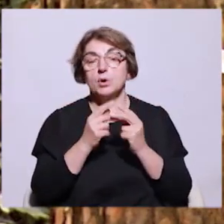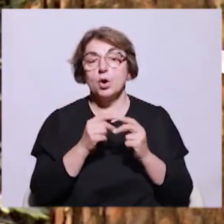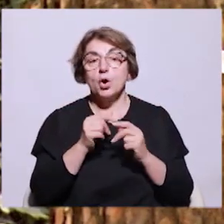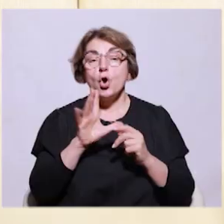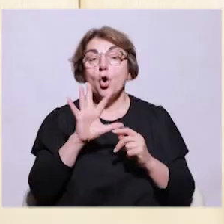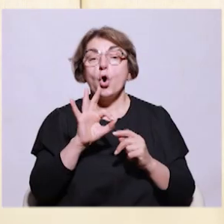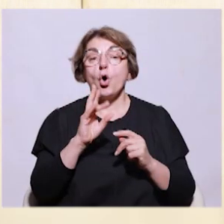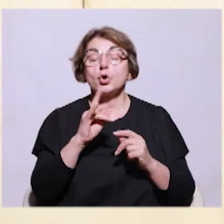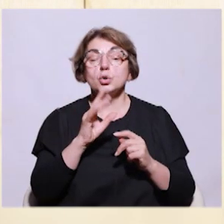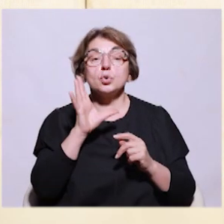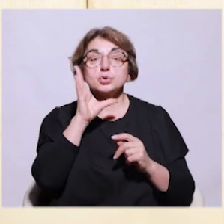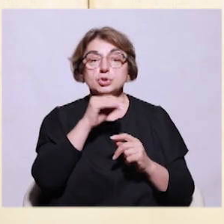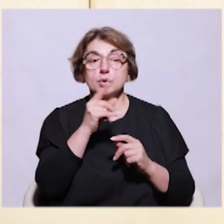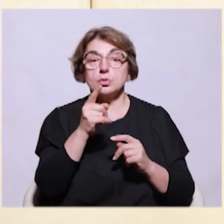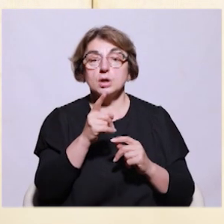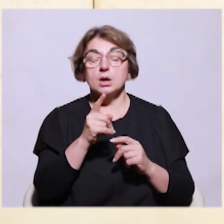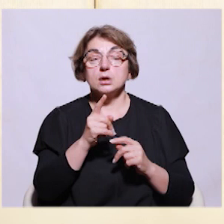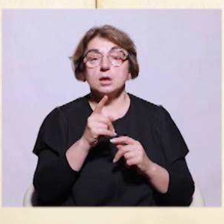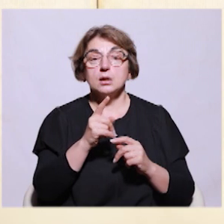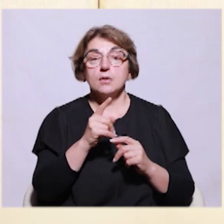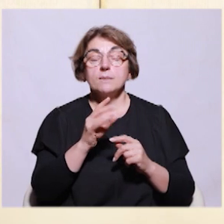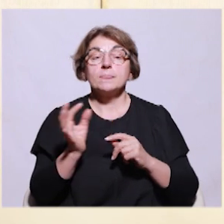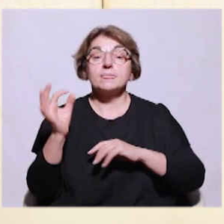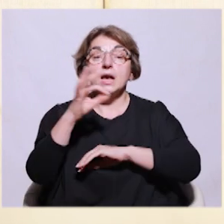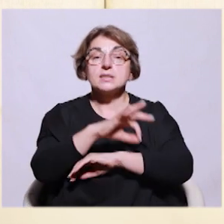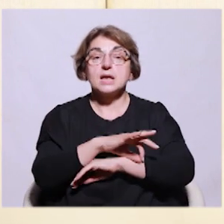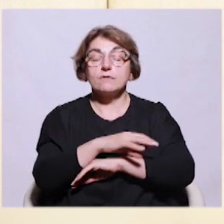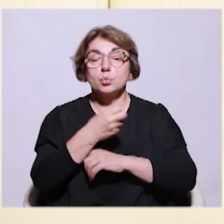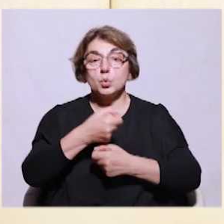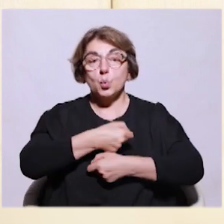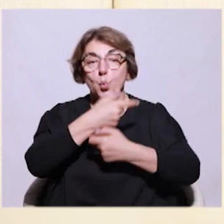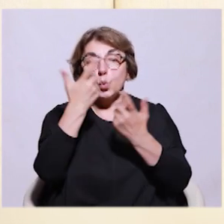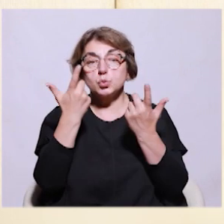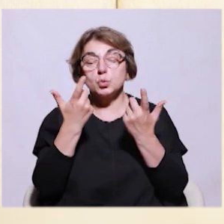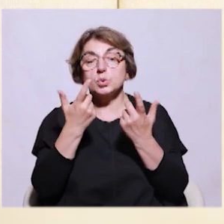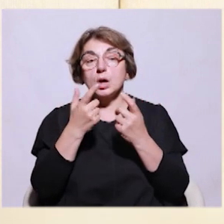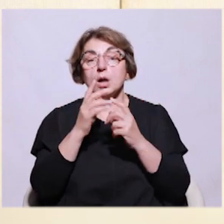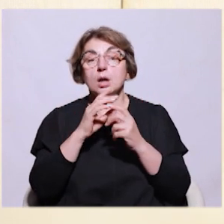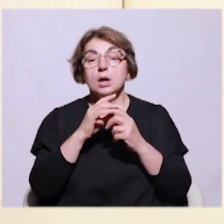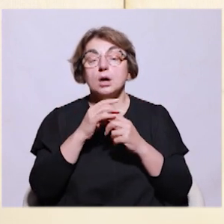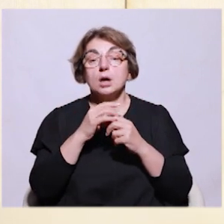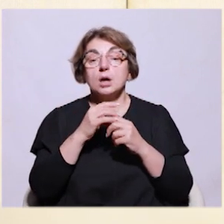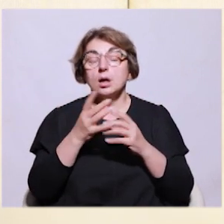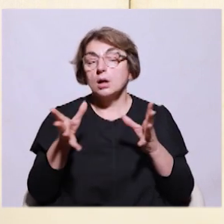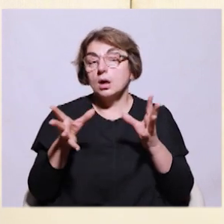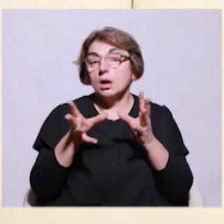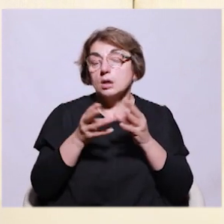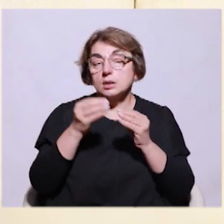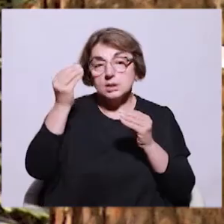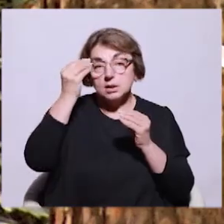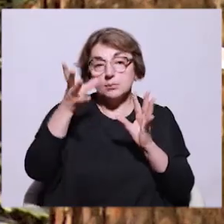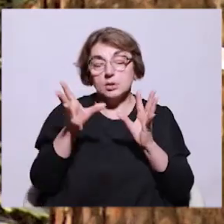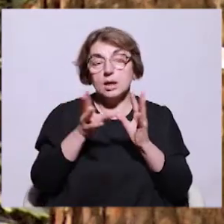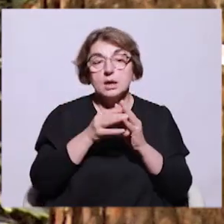ოკიო ახერხებს, რომ დასავლური კულტურა შეუზავოს თავის